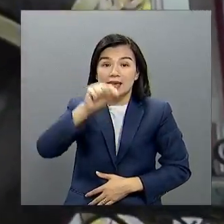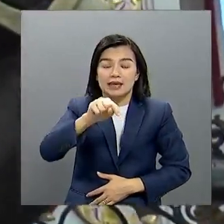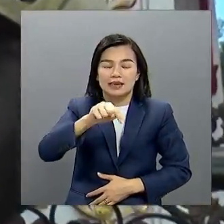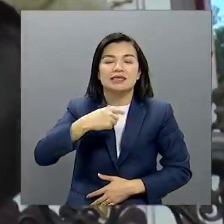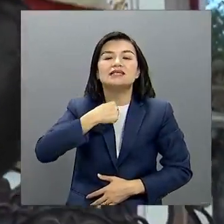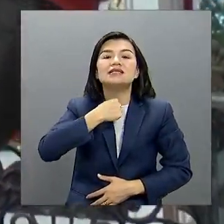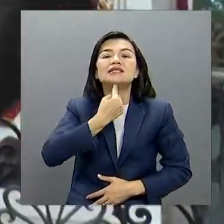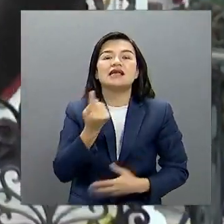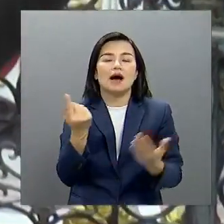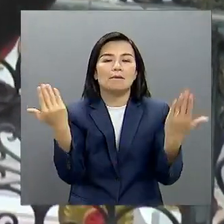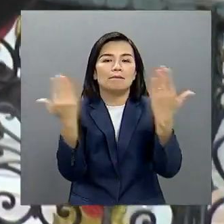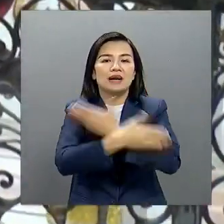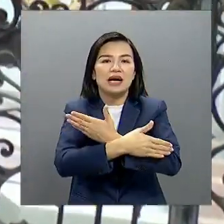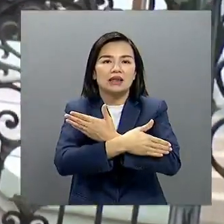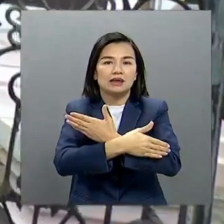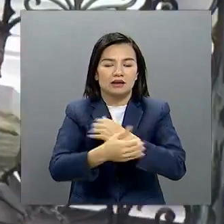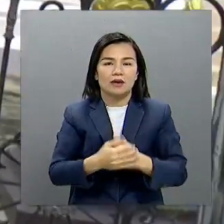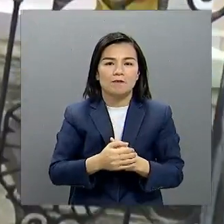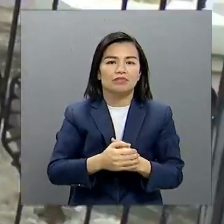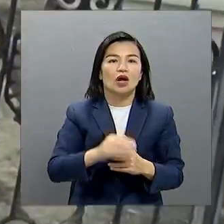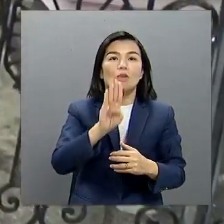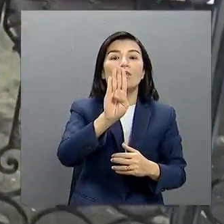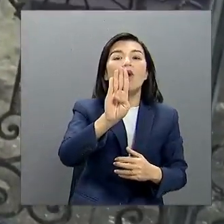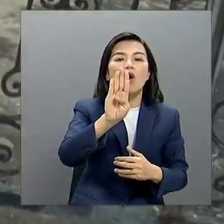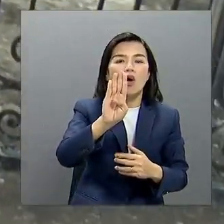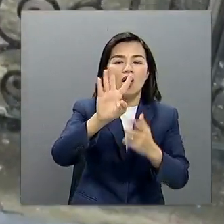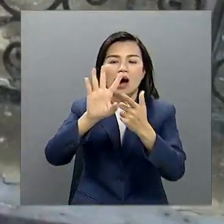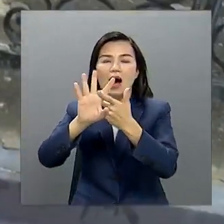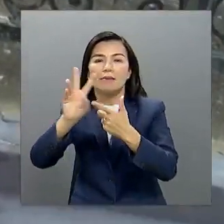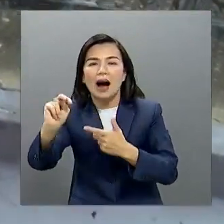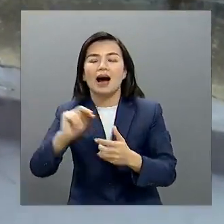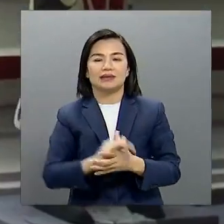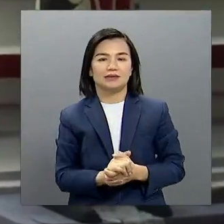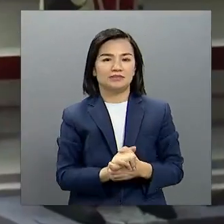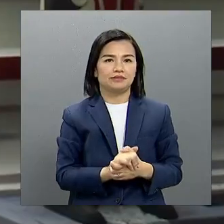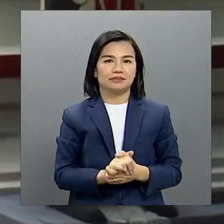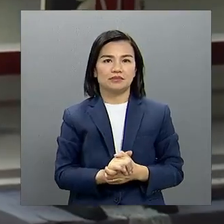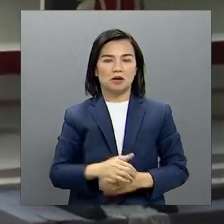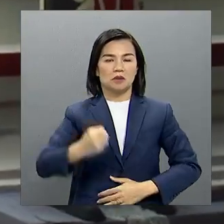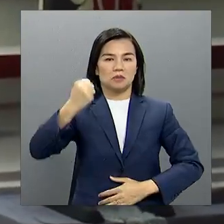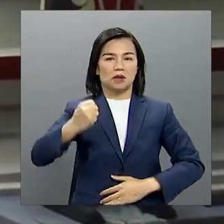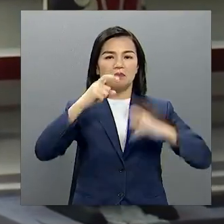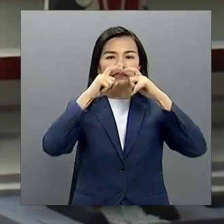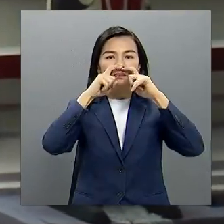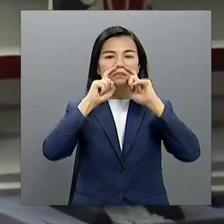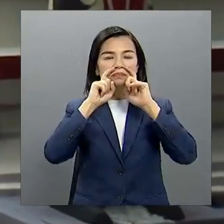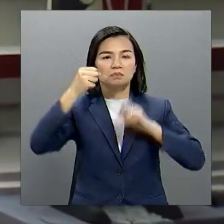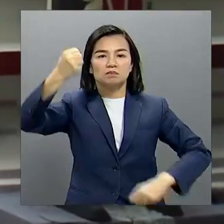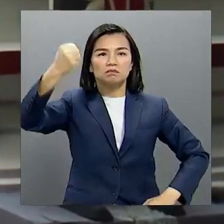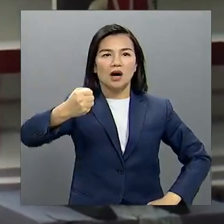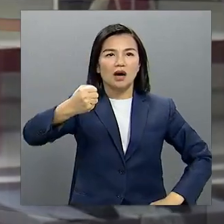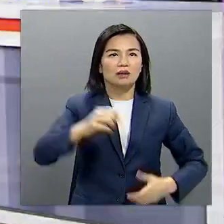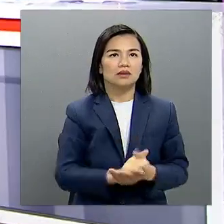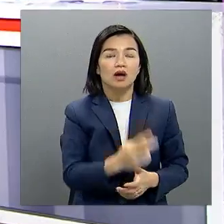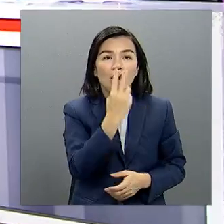าละกลายเป็นบอใบไม้เป็นบอใบไม้แทนนะครับ เ ข่งขึมนะหลายคนคือแบบว่ามาแล้วเห็นแบบว่า